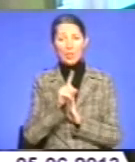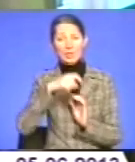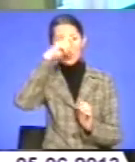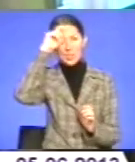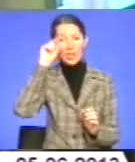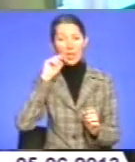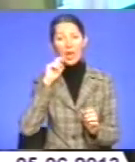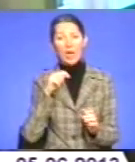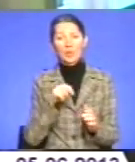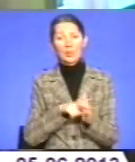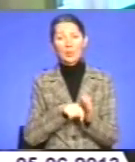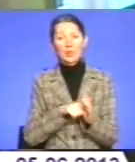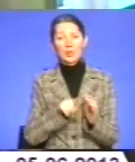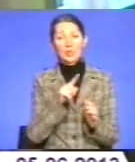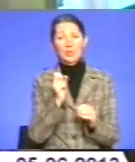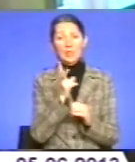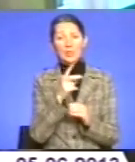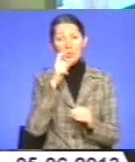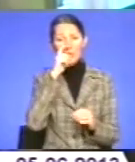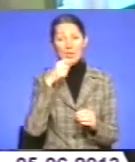і, по суті, з 12 квітня по